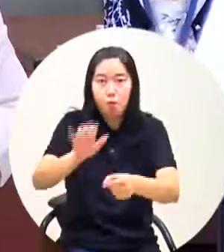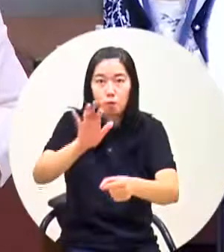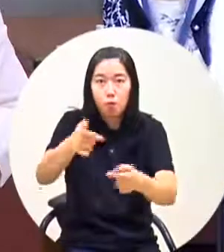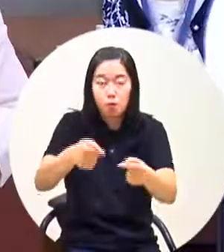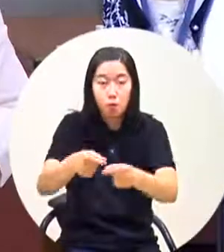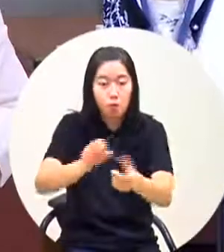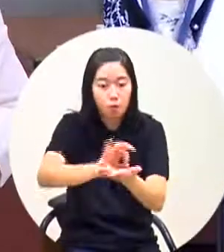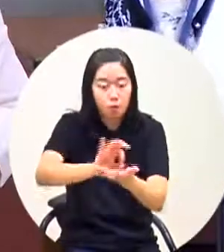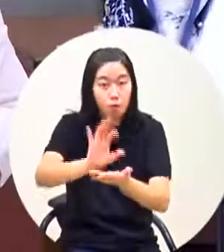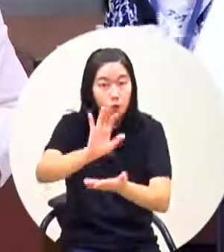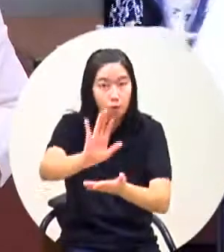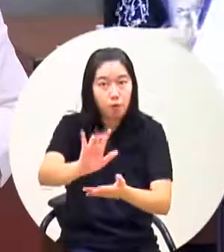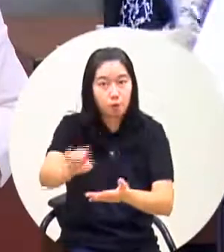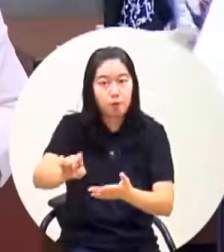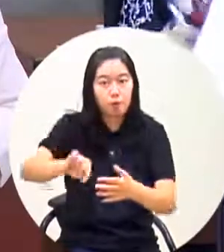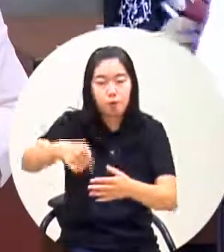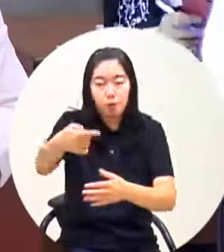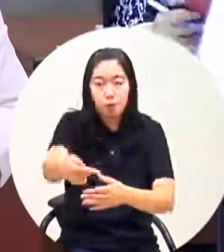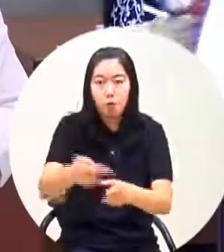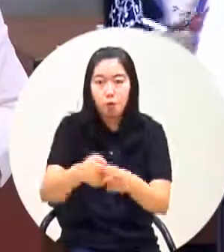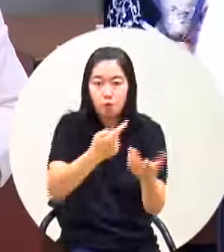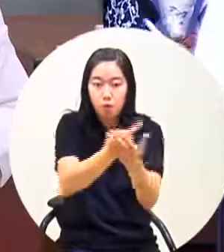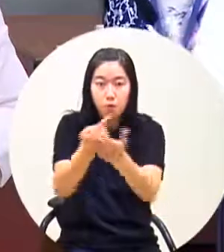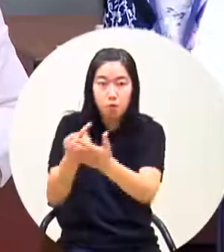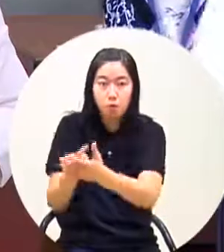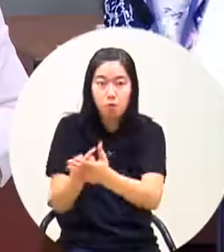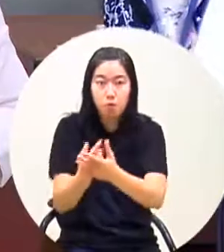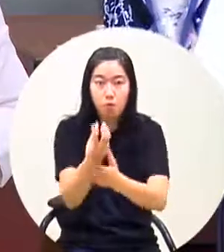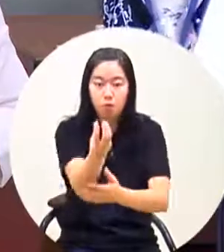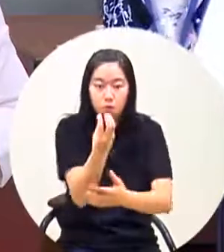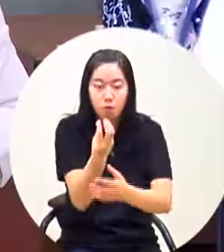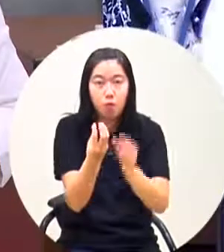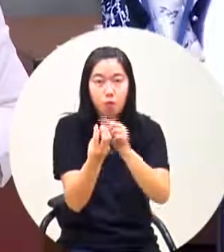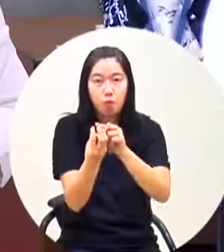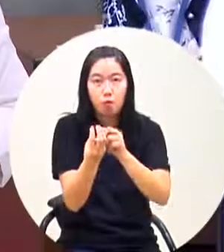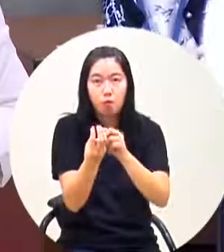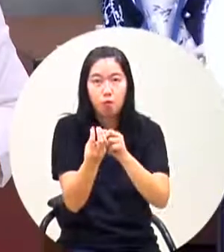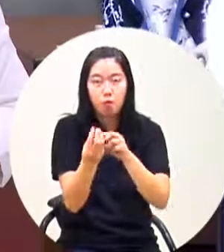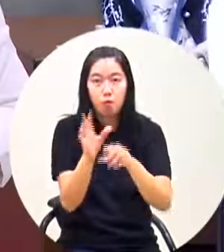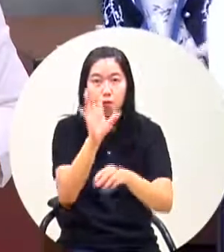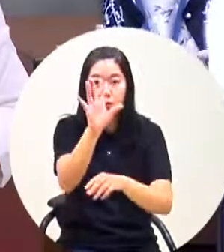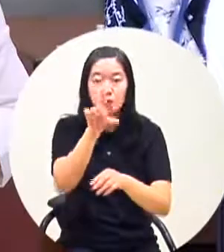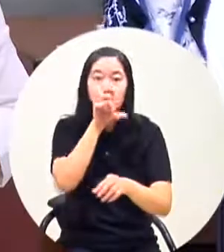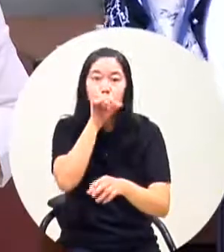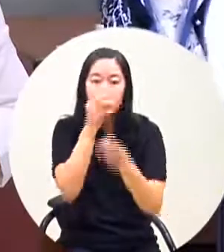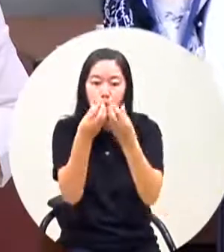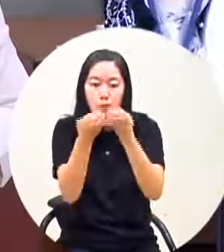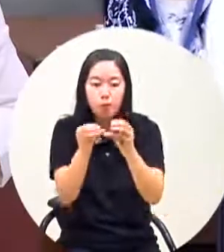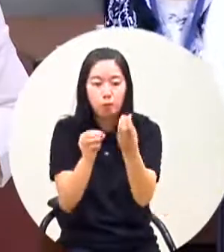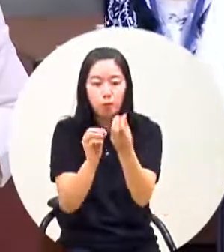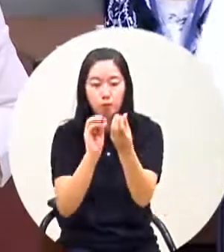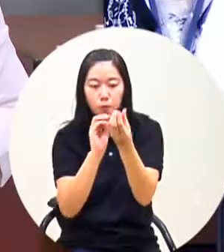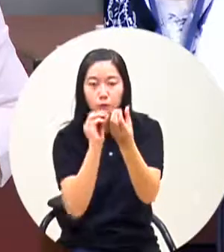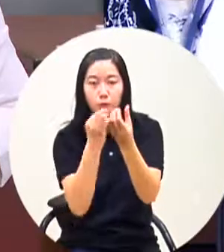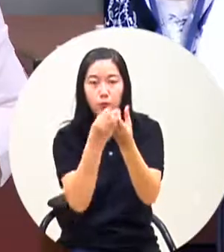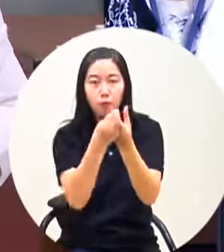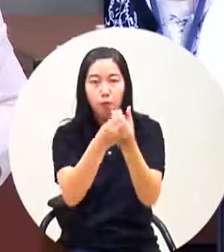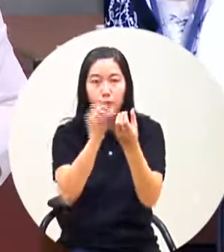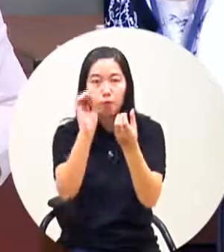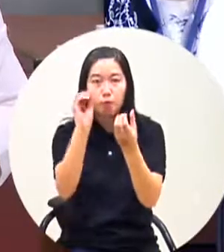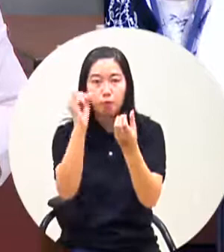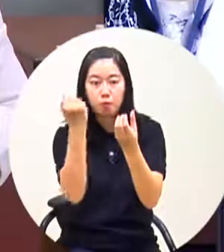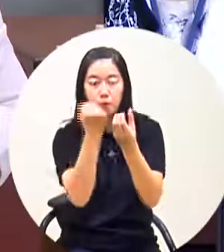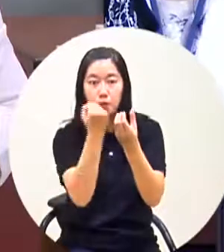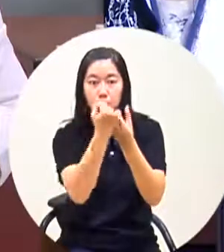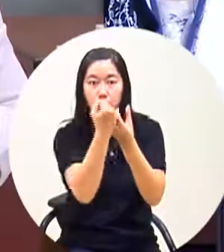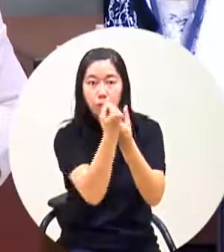上后面的一个部分，我们没有每一颗鸡蛋上面都像有些有每一个鸡蛋都要求打上它的